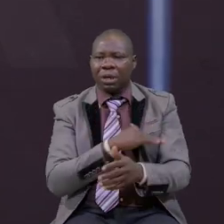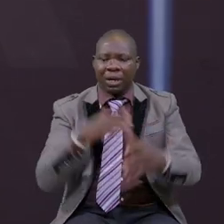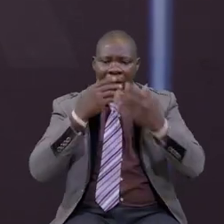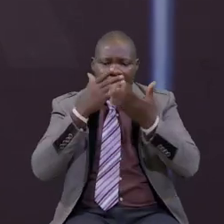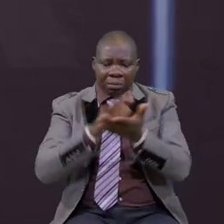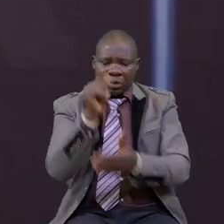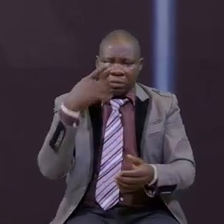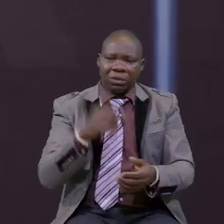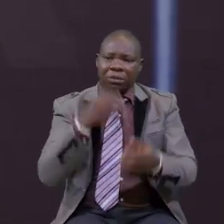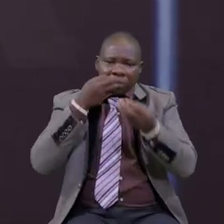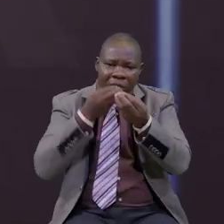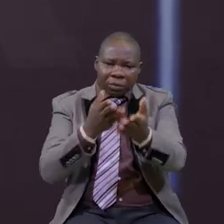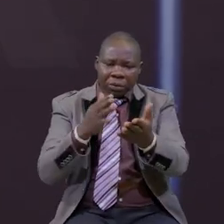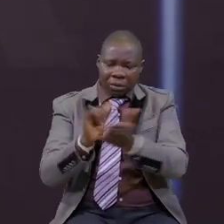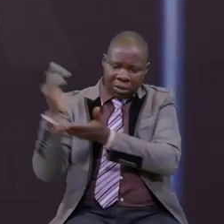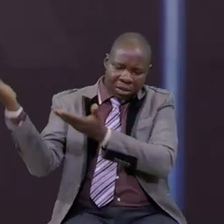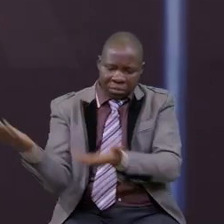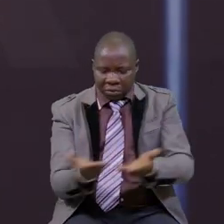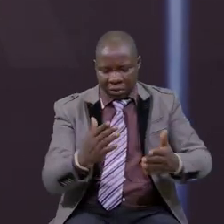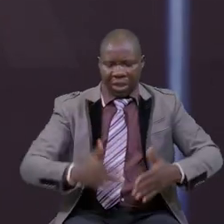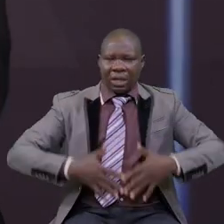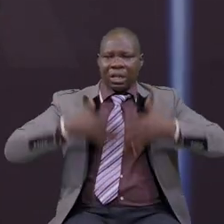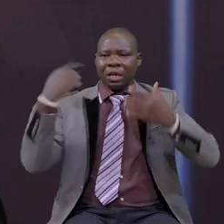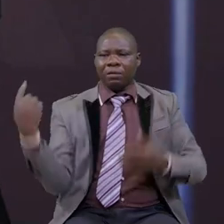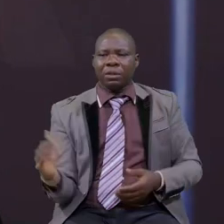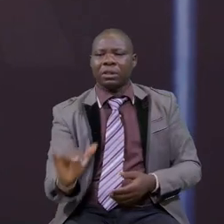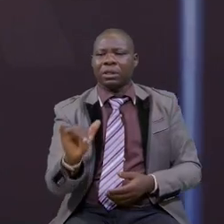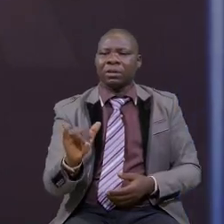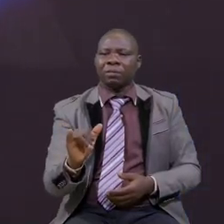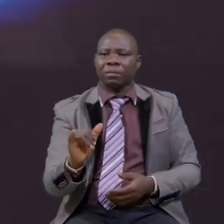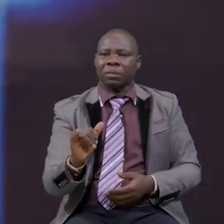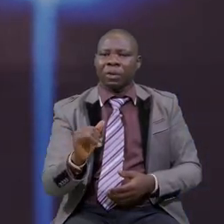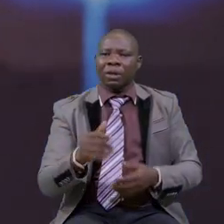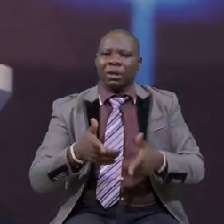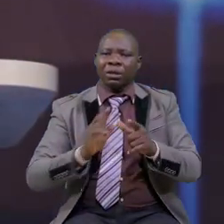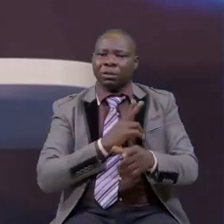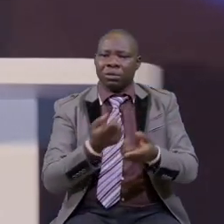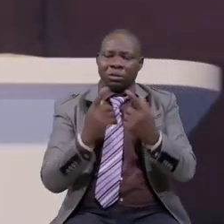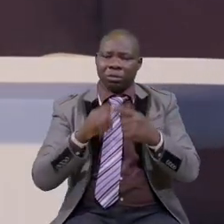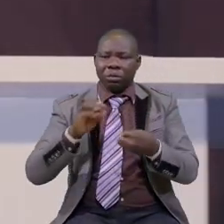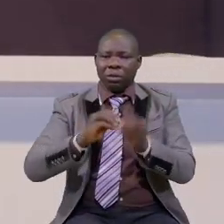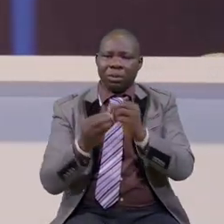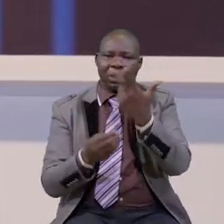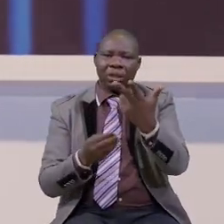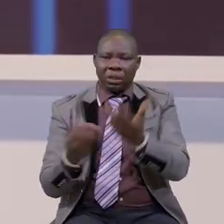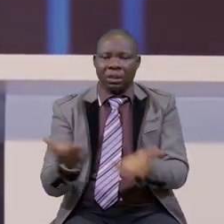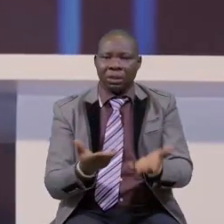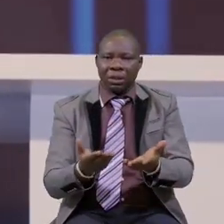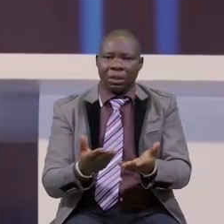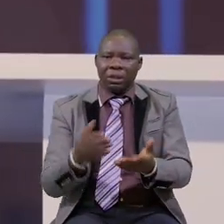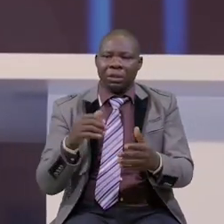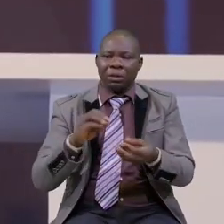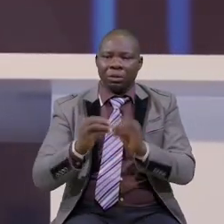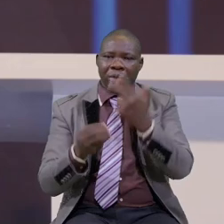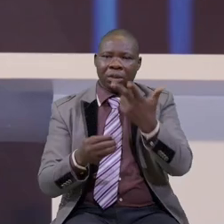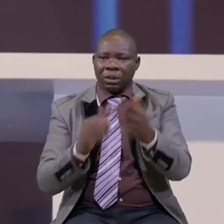aux informations qui apportent la vie éternelle. Voyons le troisième élément maintenant. La